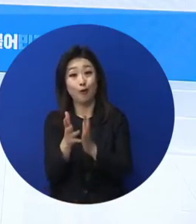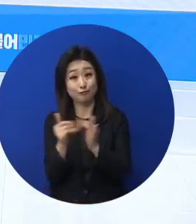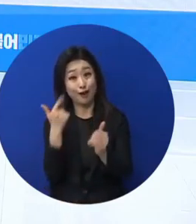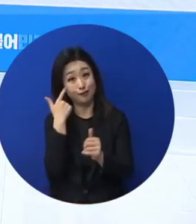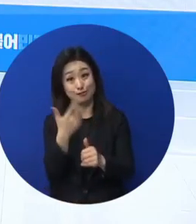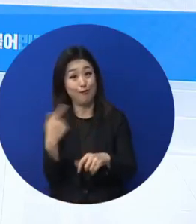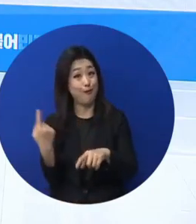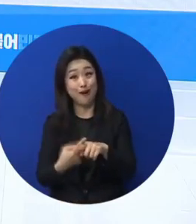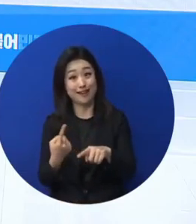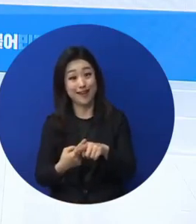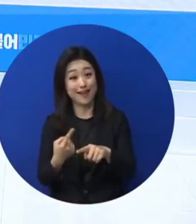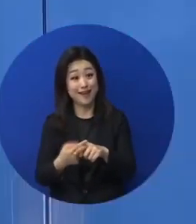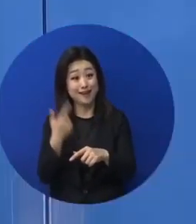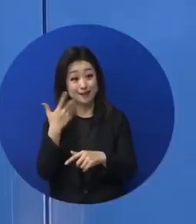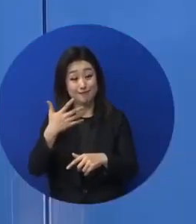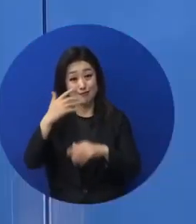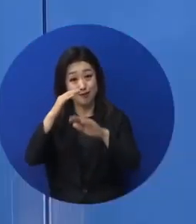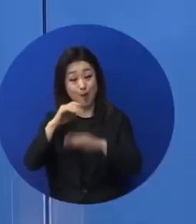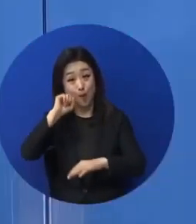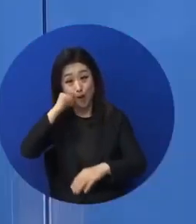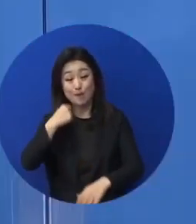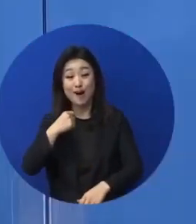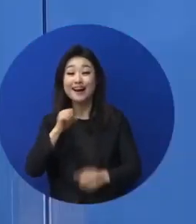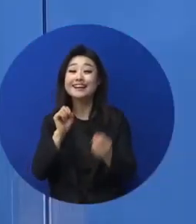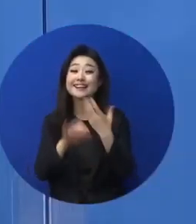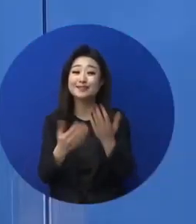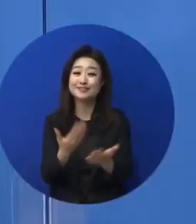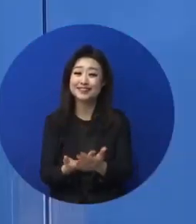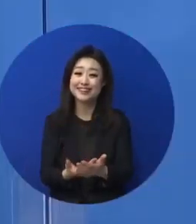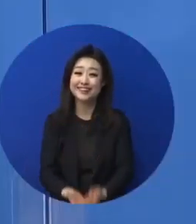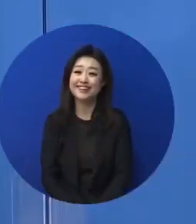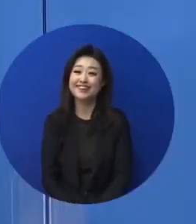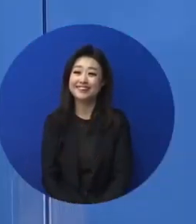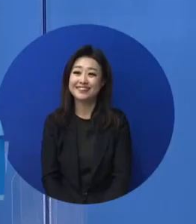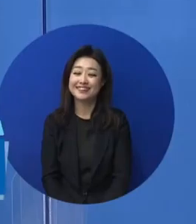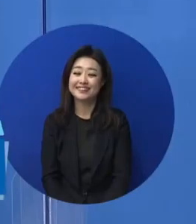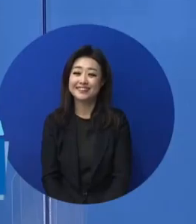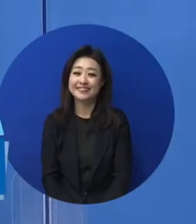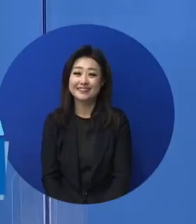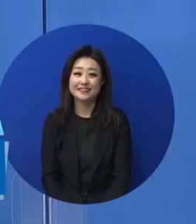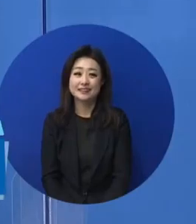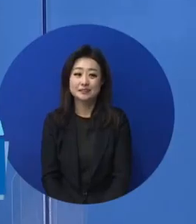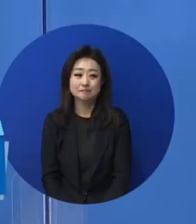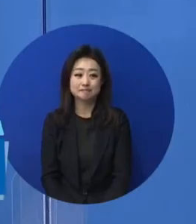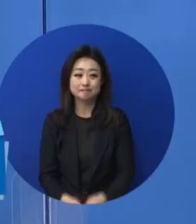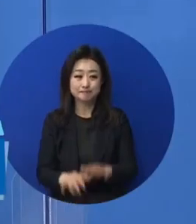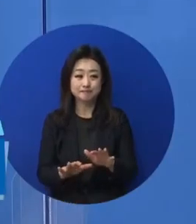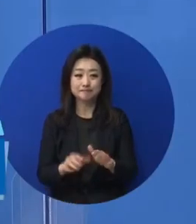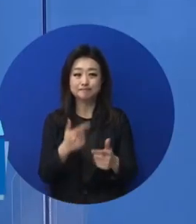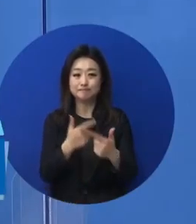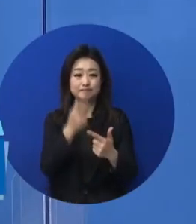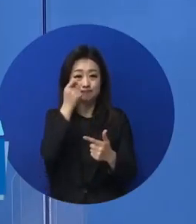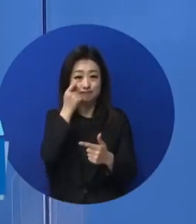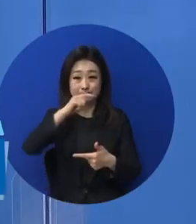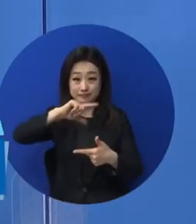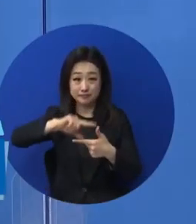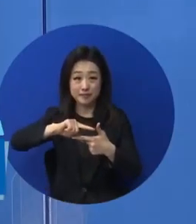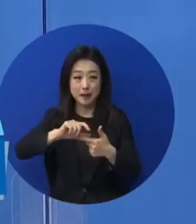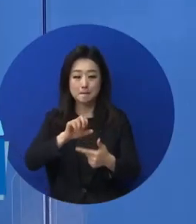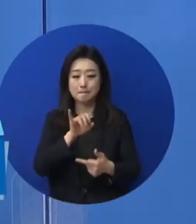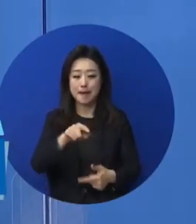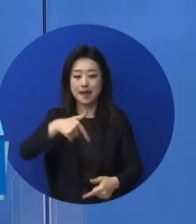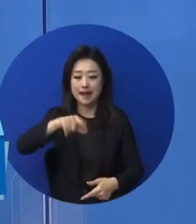질문이신데요. 상당히 어렵습니다. 박인영 후보 답변해 주시기 바랍니다. 부울경 메가시티는 기본적으로 이제